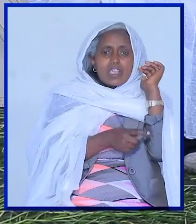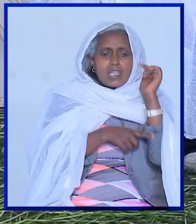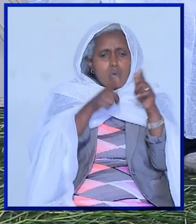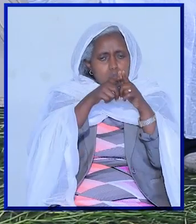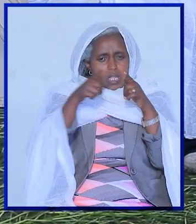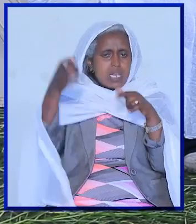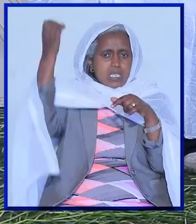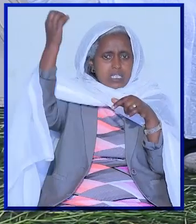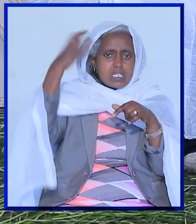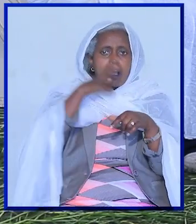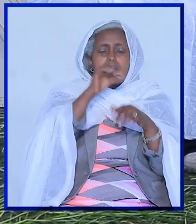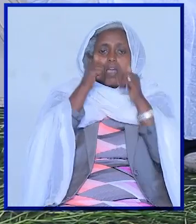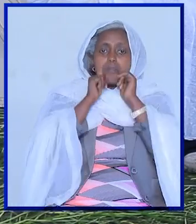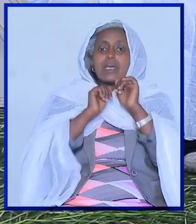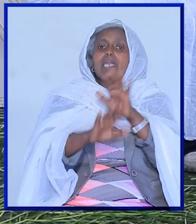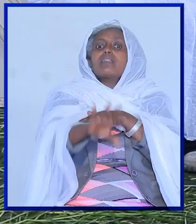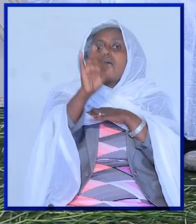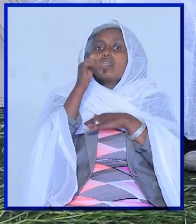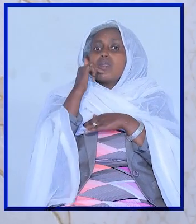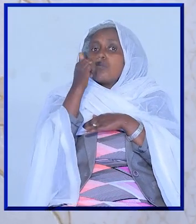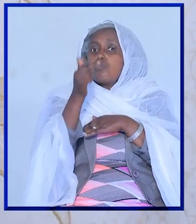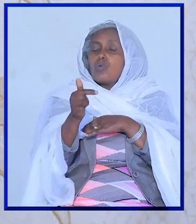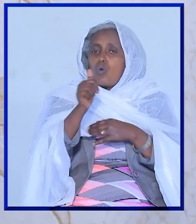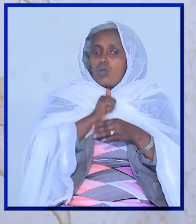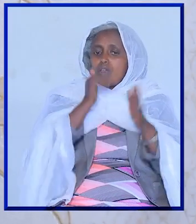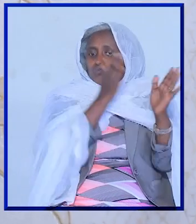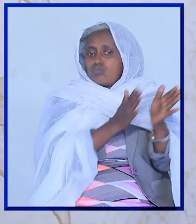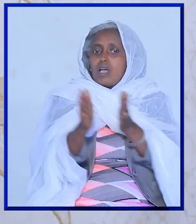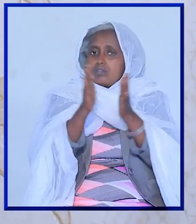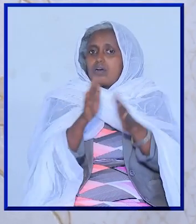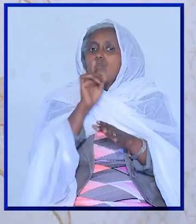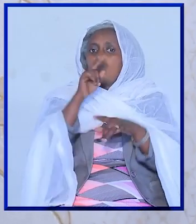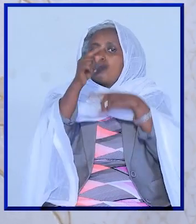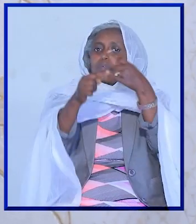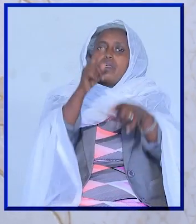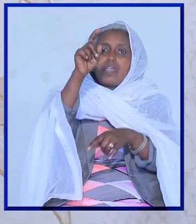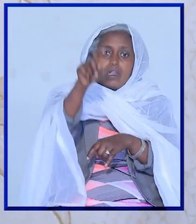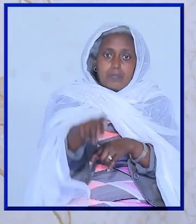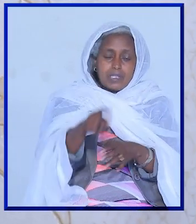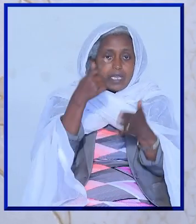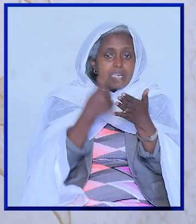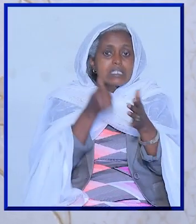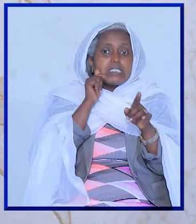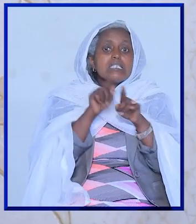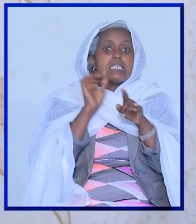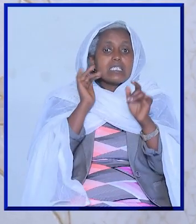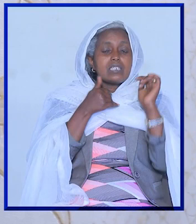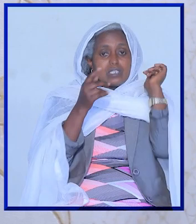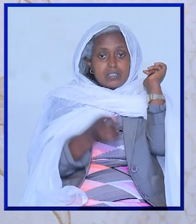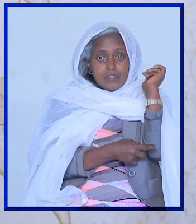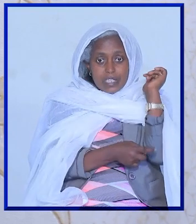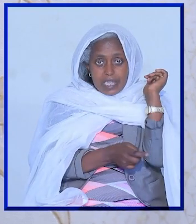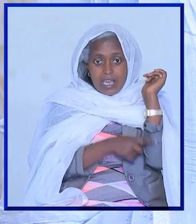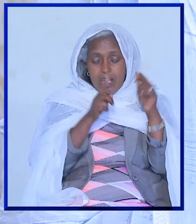ትልቅ ጸጋና በረከት አገኛለሁ ብሎ ነው ራሱን አዘጋጅቶ መሄድ ያለበት። የዚች እህታችን ፈተና